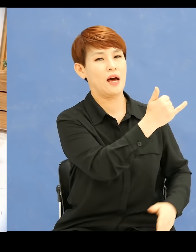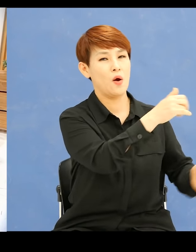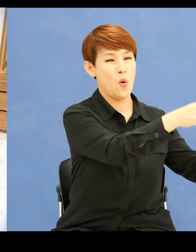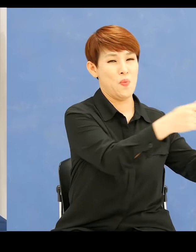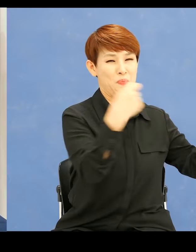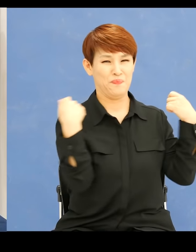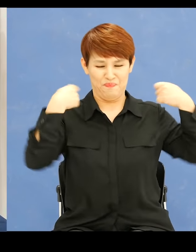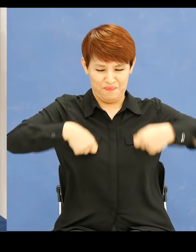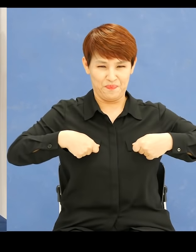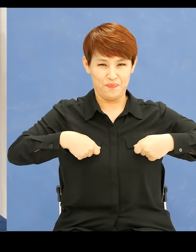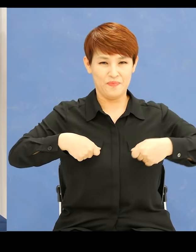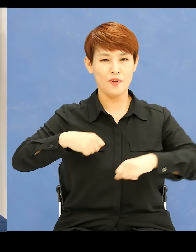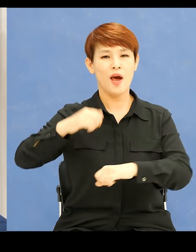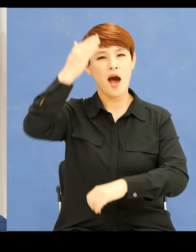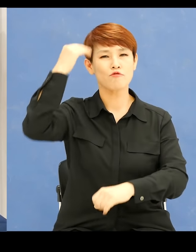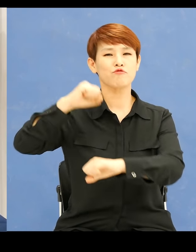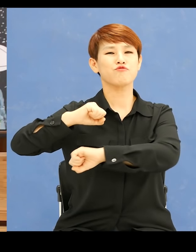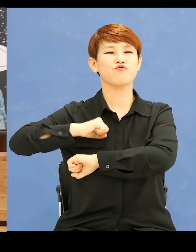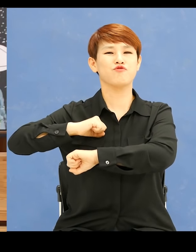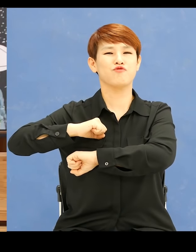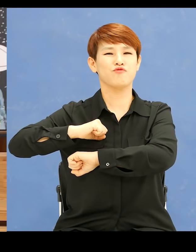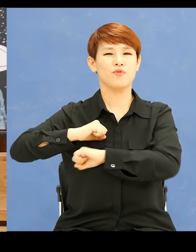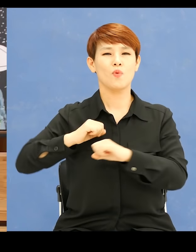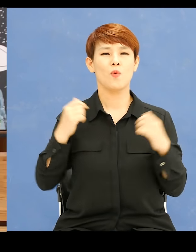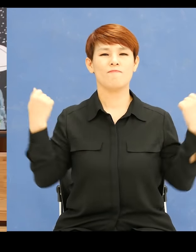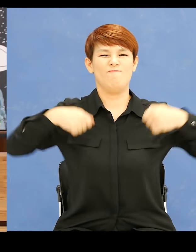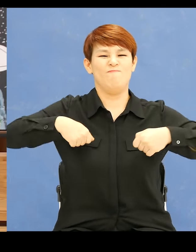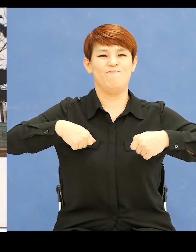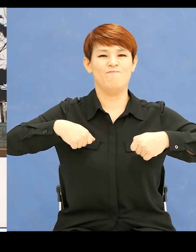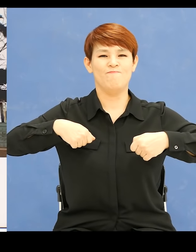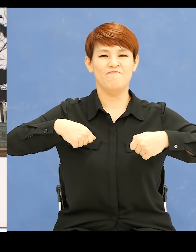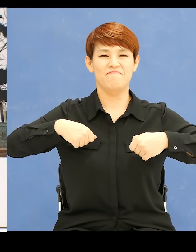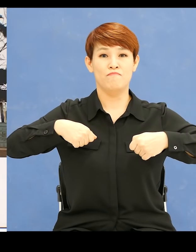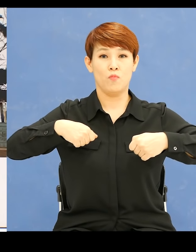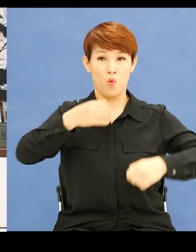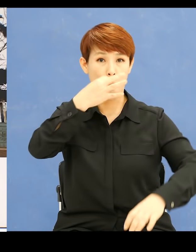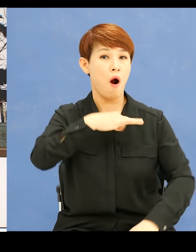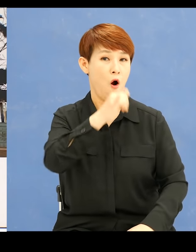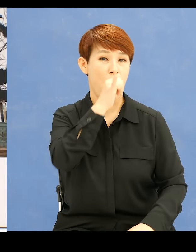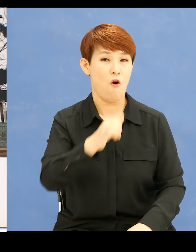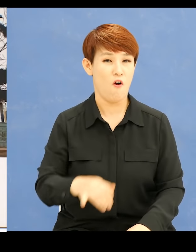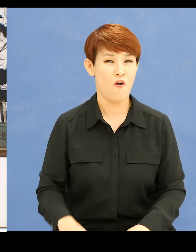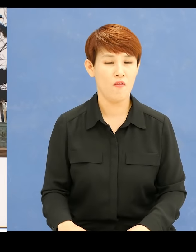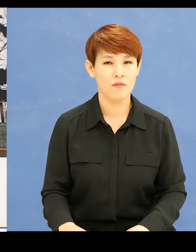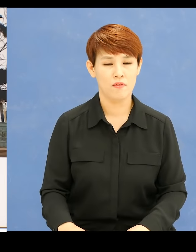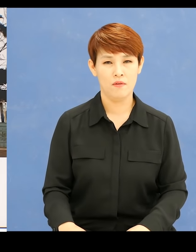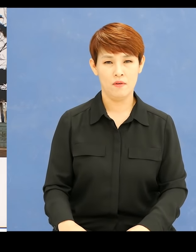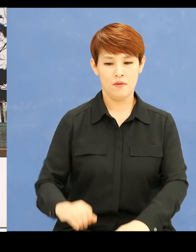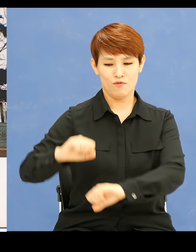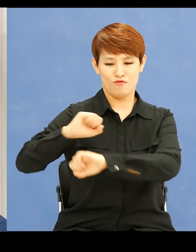군복 받아가지고 출근할 때 군복을 입고 다녀요. 약 보지 못하게. 네. 그렇죠. 정말 효과가 있었어요. 아, 그래요? 네, 군복을 입고 이제